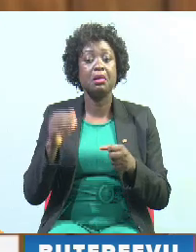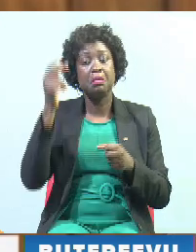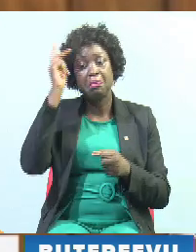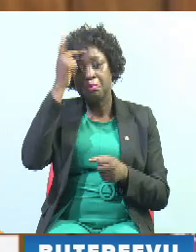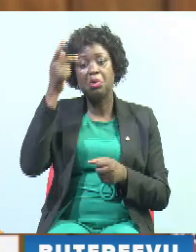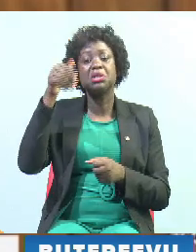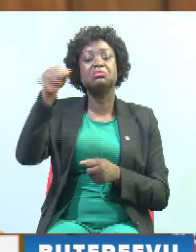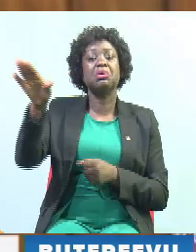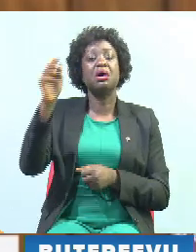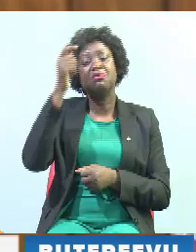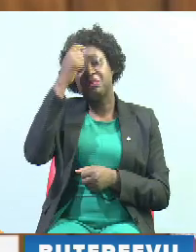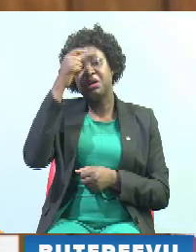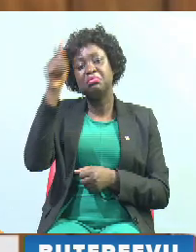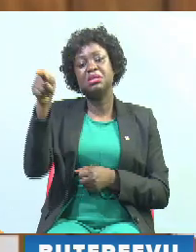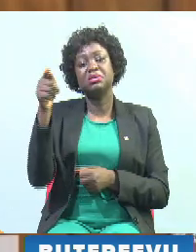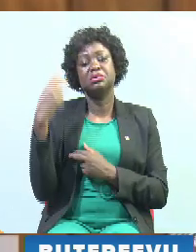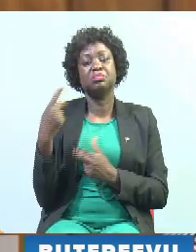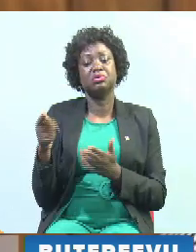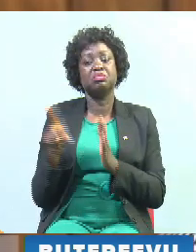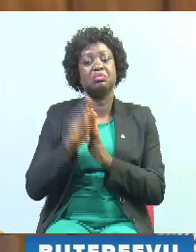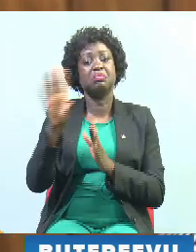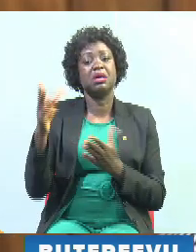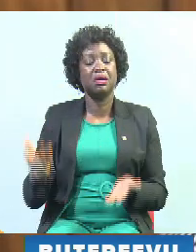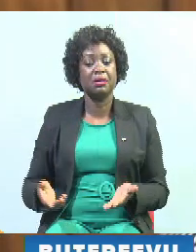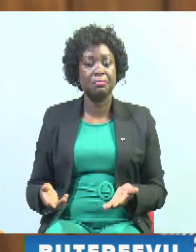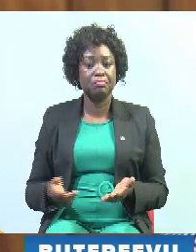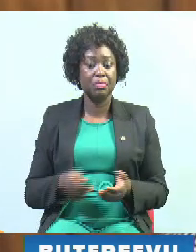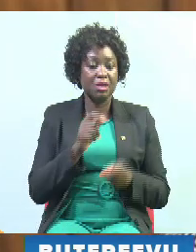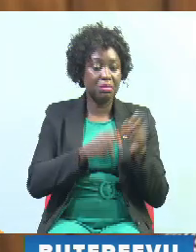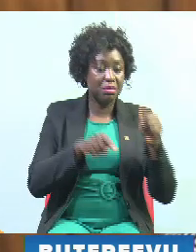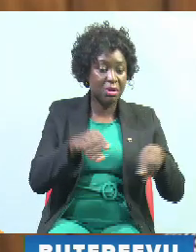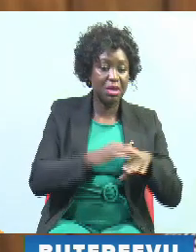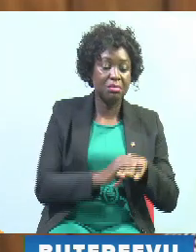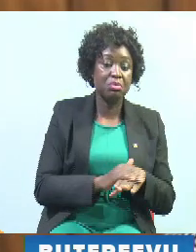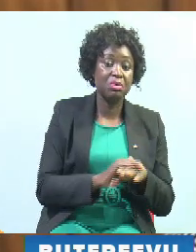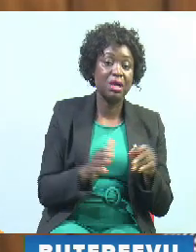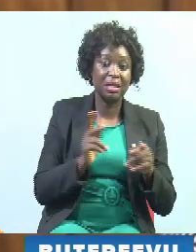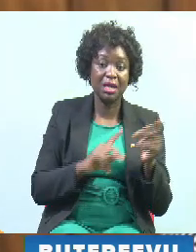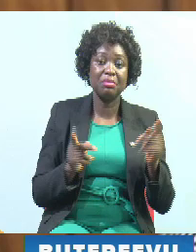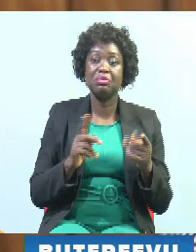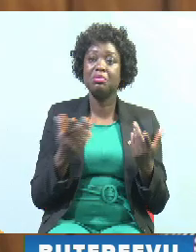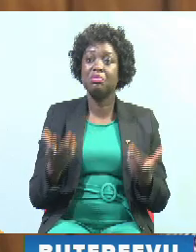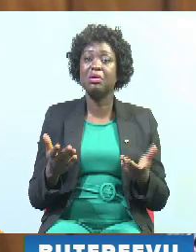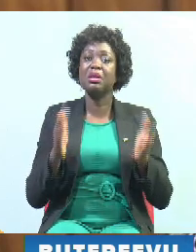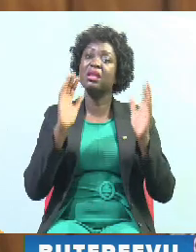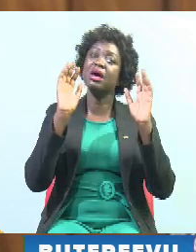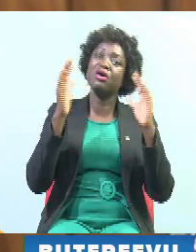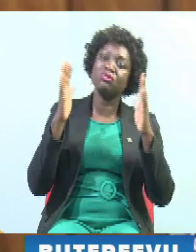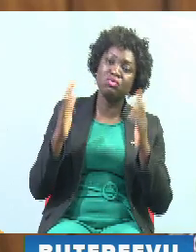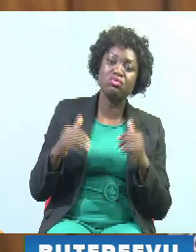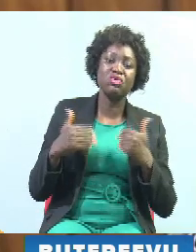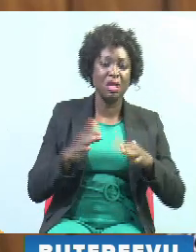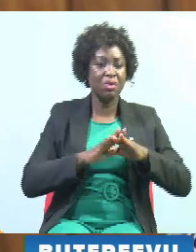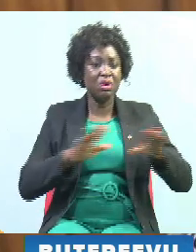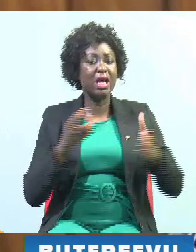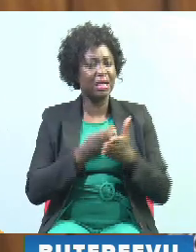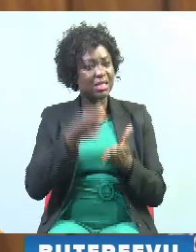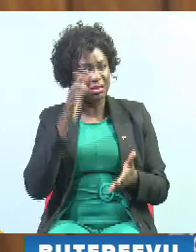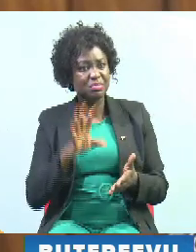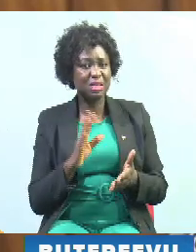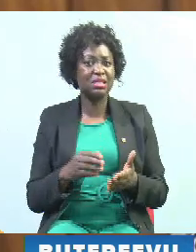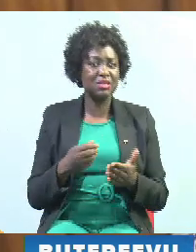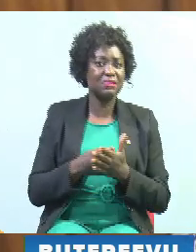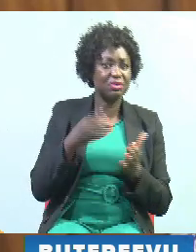era temwewuunya lwaki abamu wano mu Buganda mukubye n'engalo nti ettaka lifunye bbeeyi mulowooza lifunye